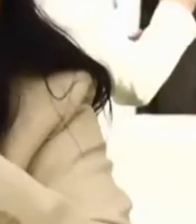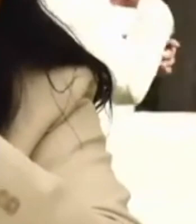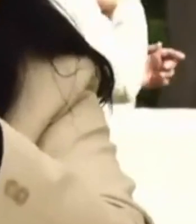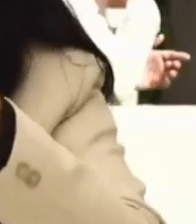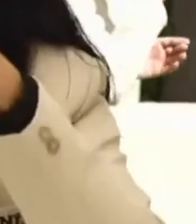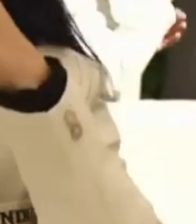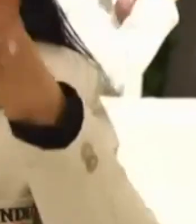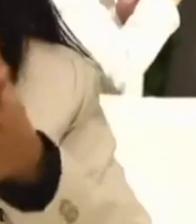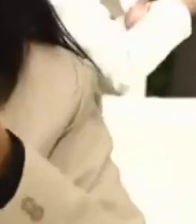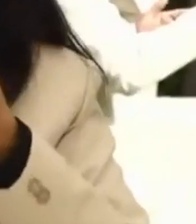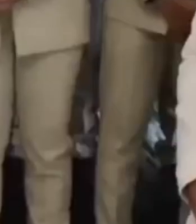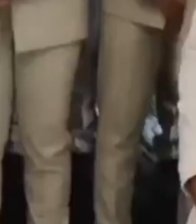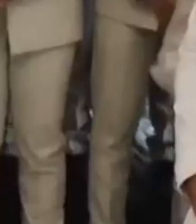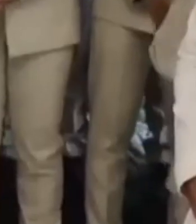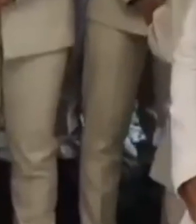अजय को